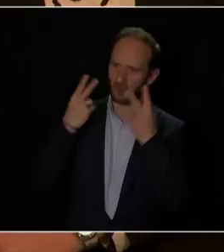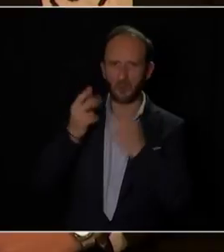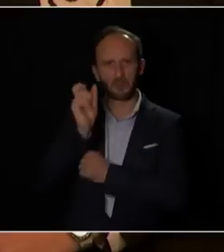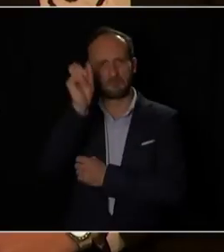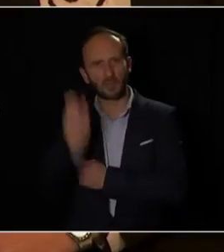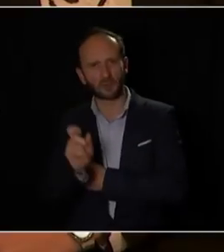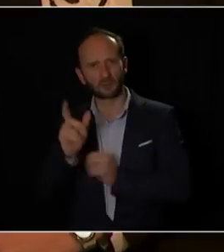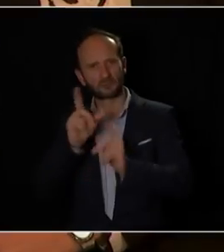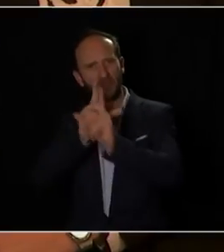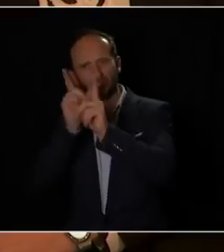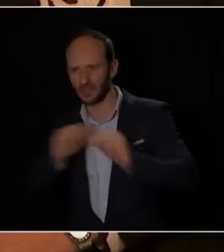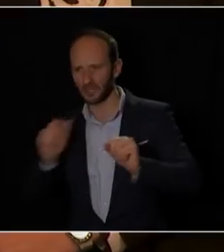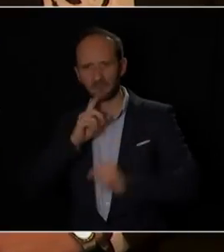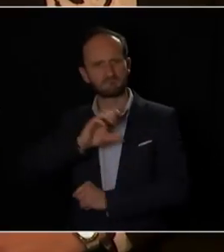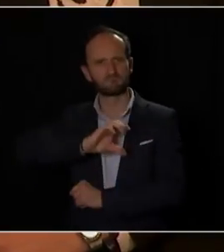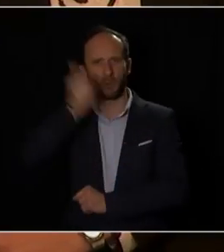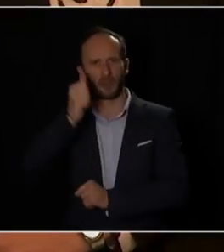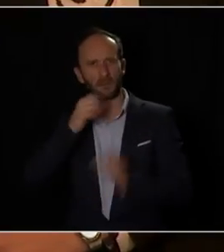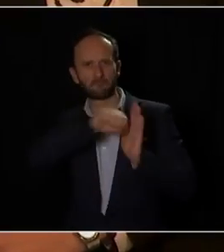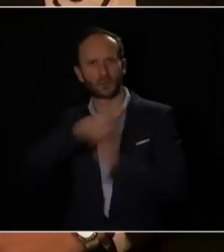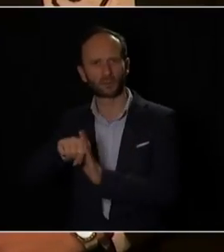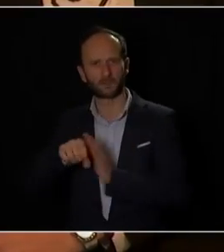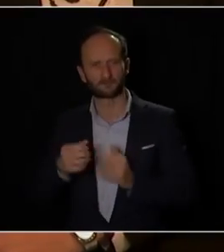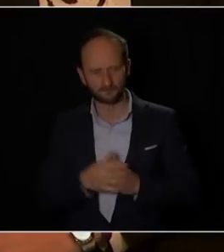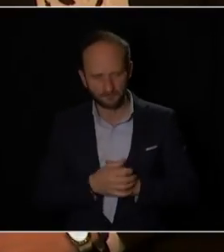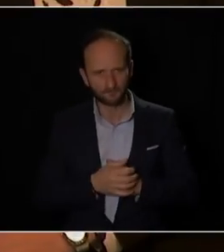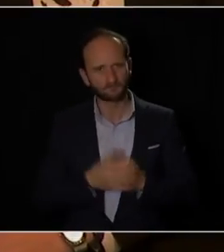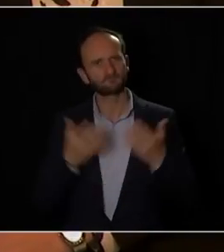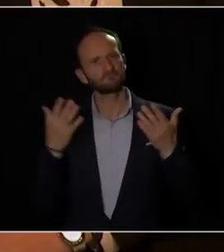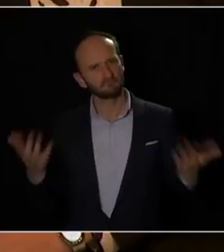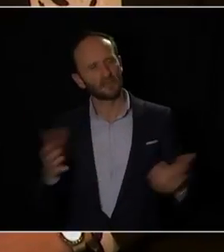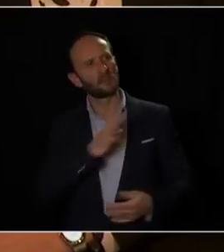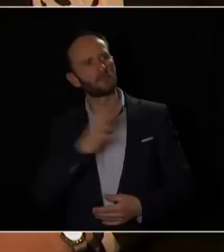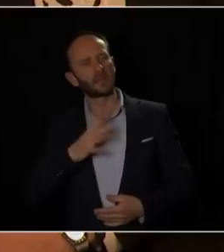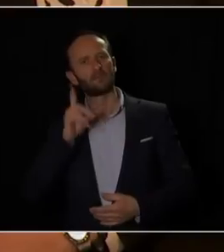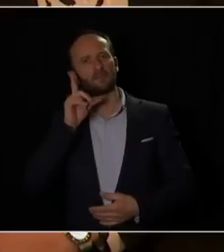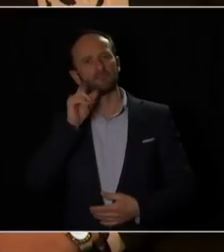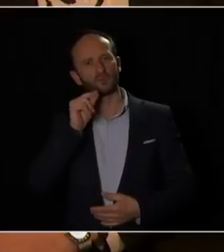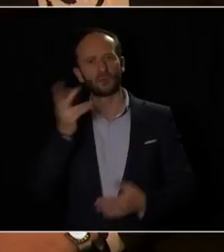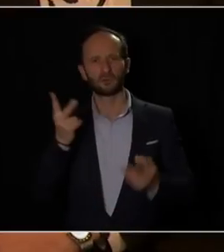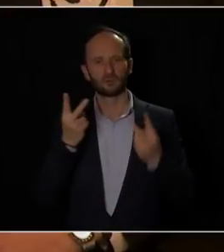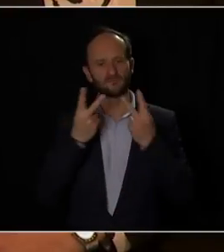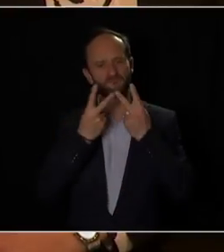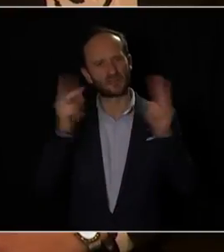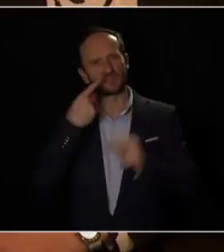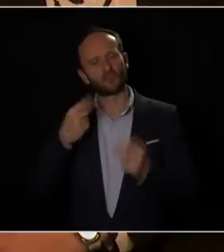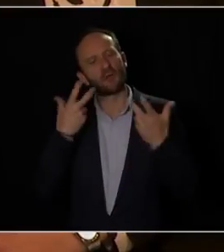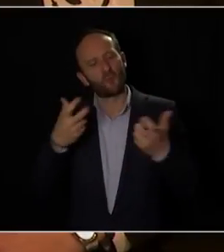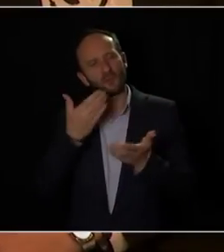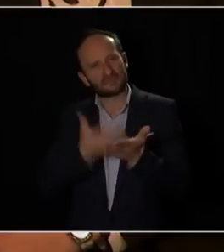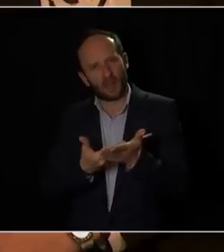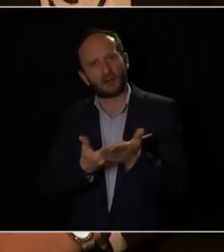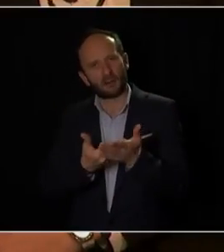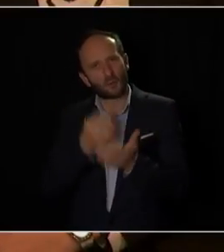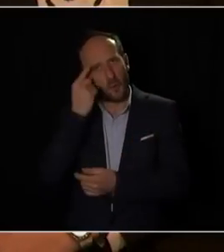la dignité est la première place. En tous les cas, mesdames, messieurs, telle est la ville à laquelle je crois, telle est la ville à